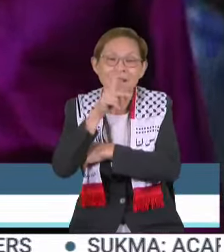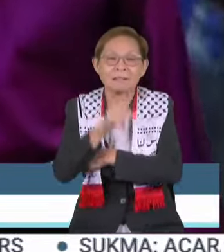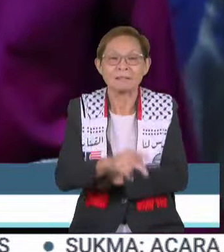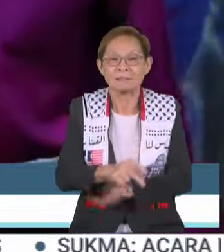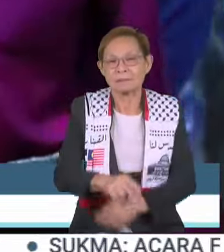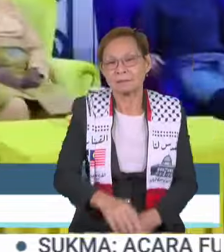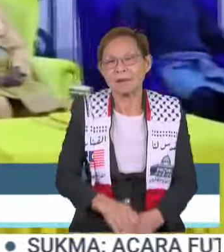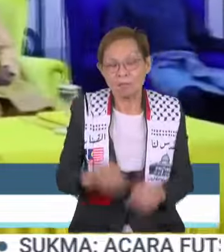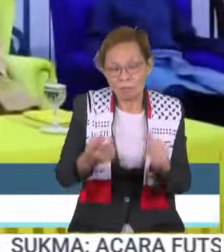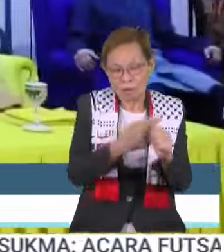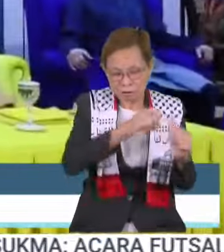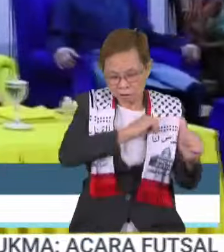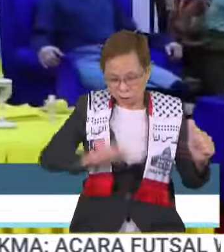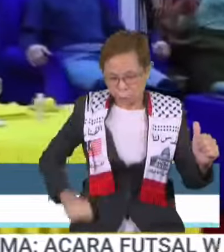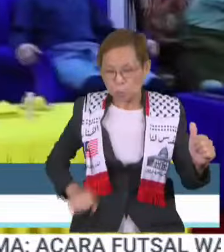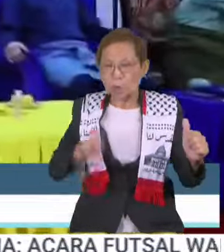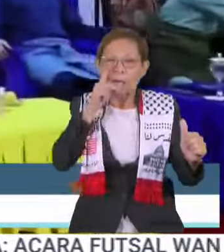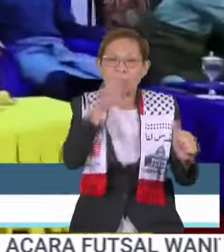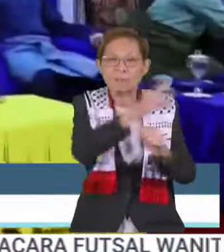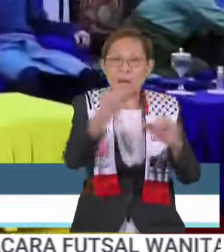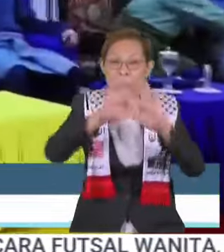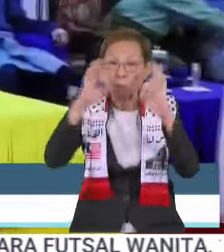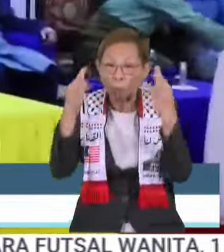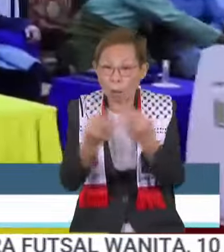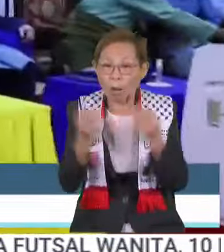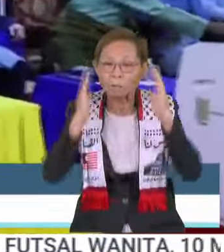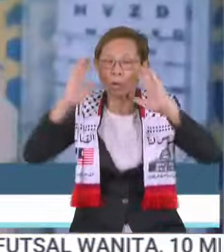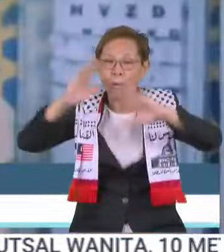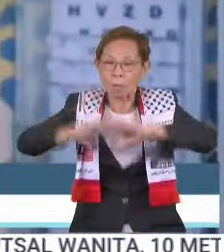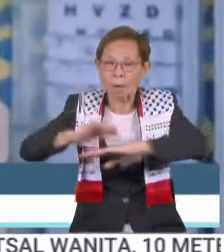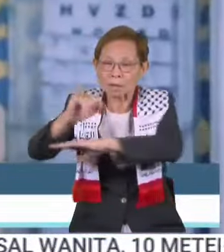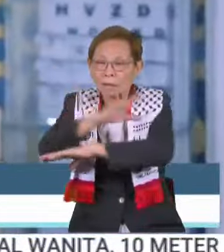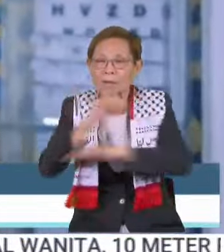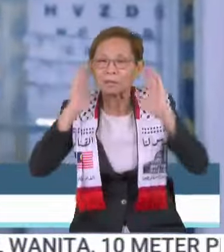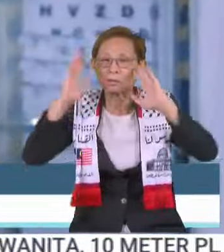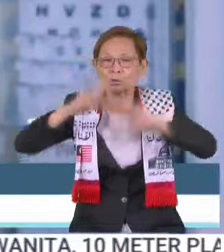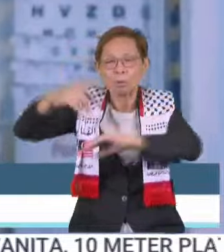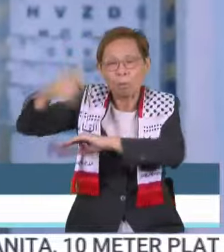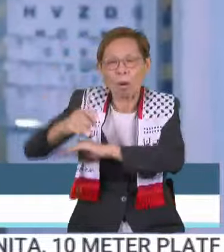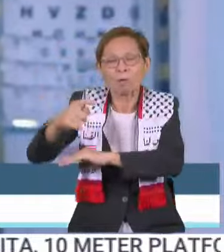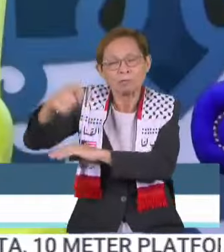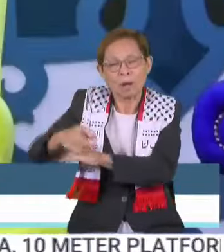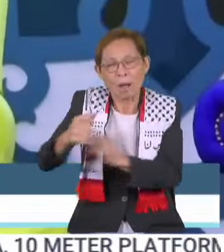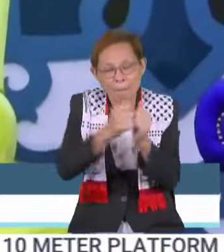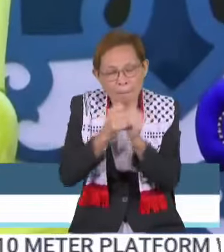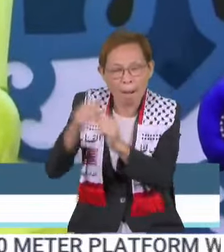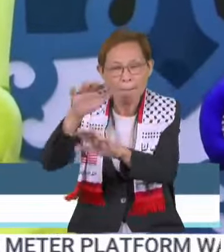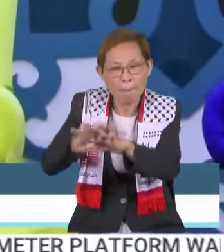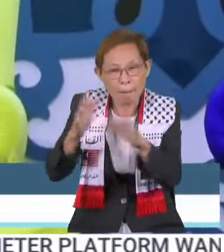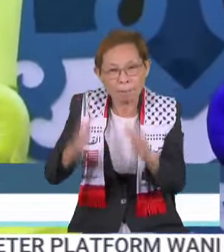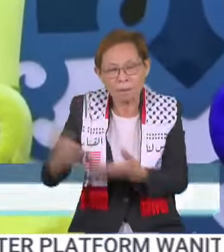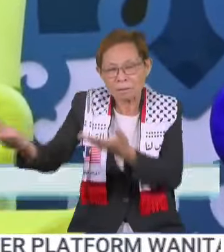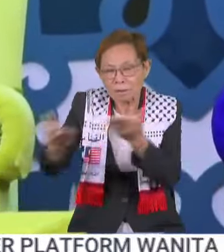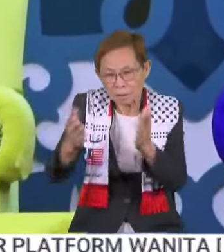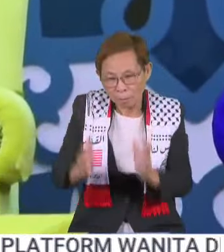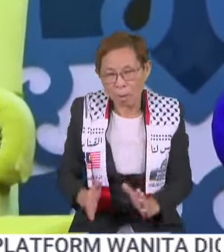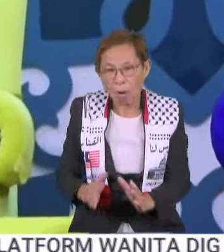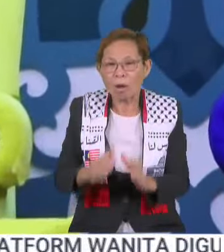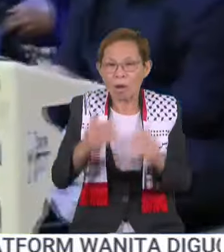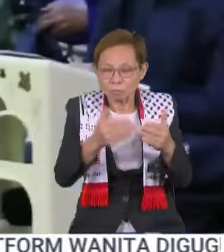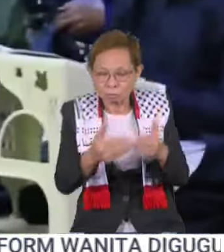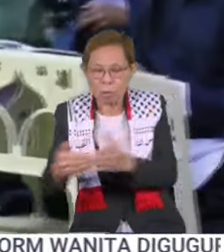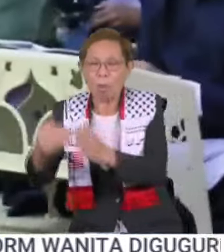Awang. Terdahulu Sultan Kedah serta kerabat diraja turut berkenan menunaikan solat isyak dan solat sunat tarawih berjemaah bersama tetamu yang hadir sebelum